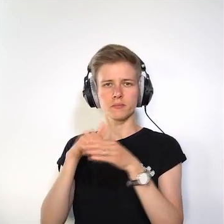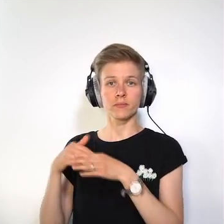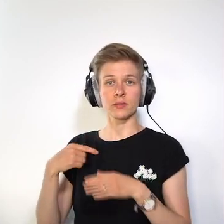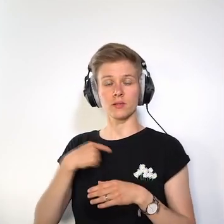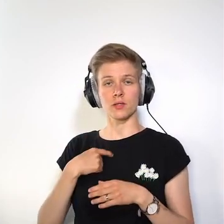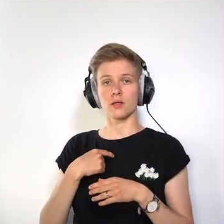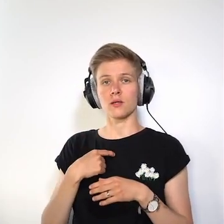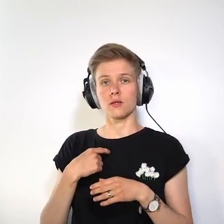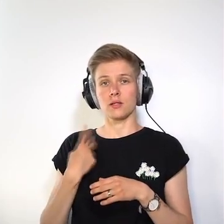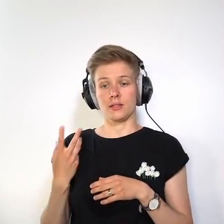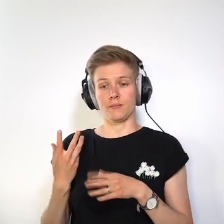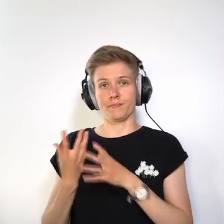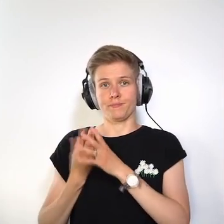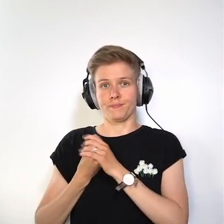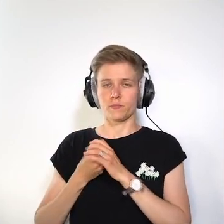laitoksen esimiehen